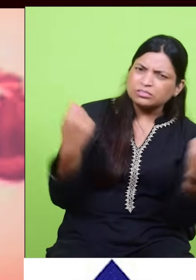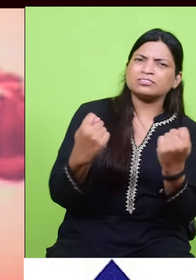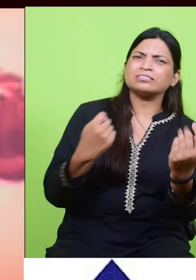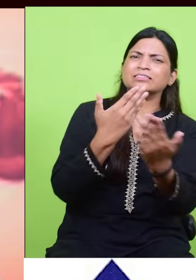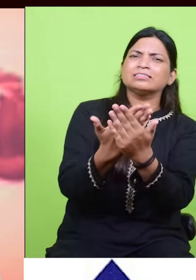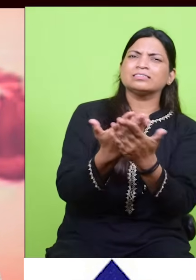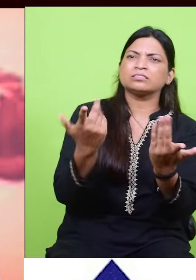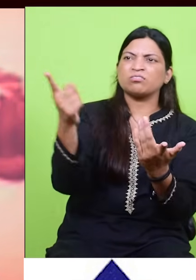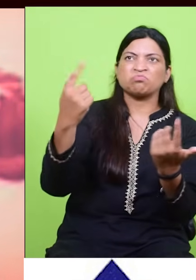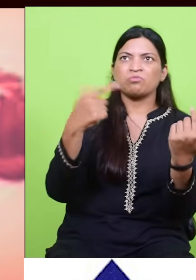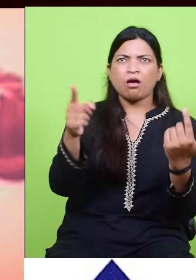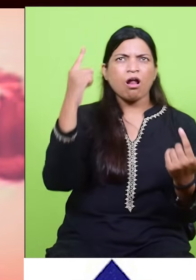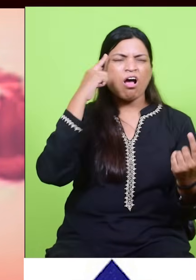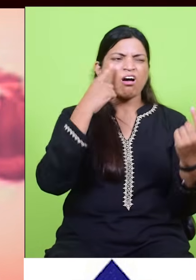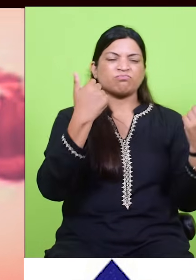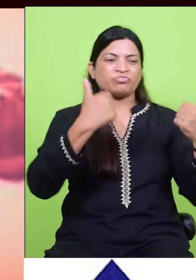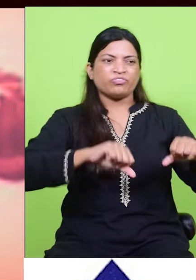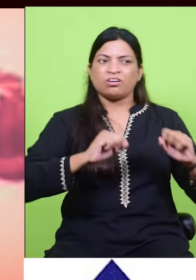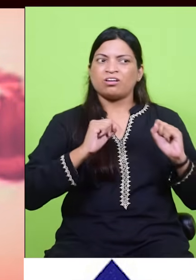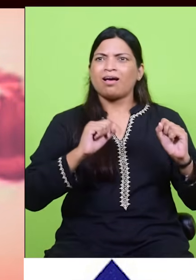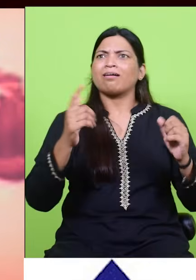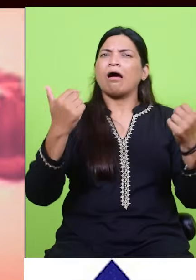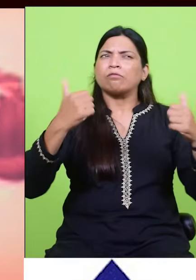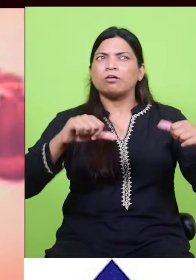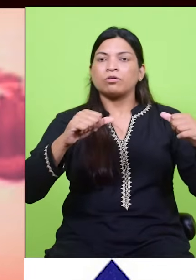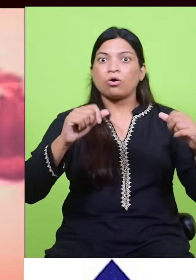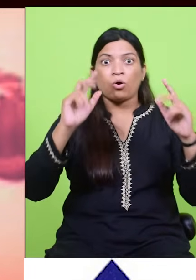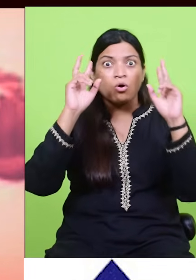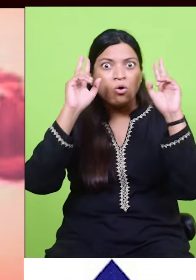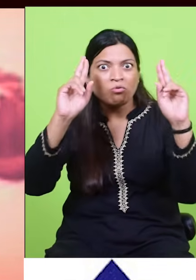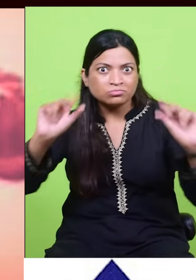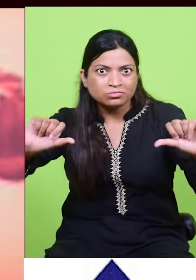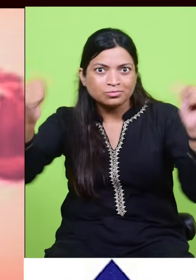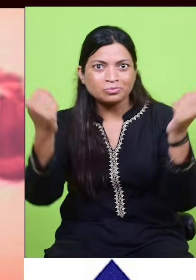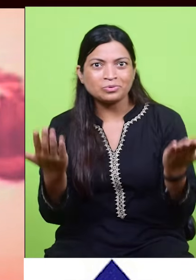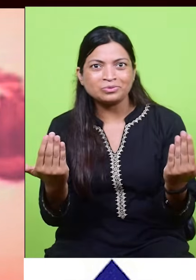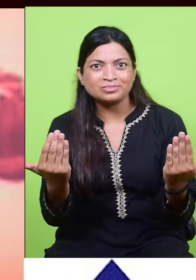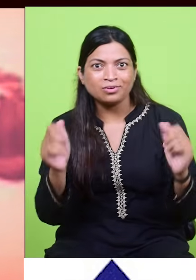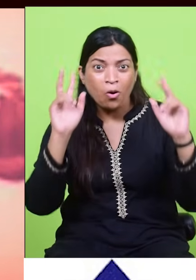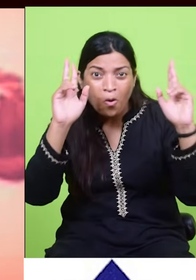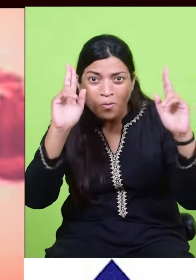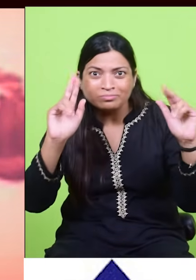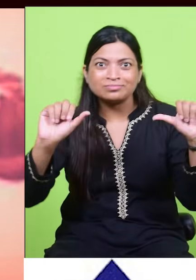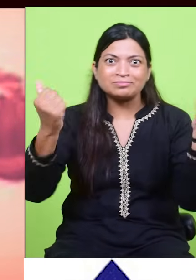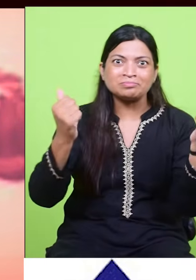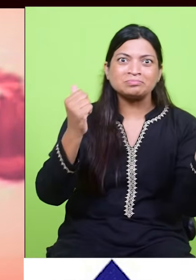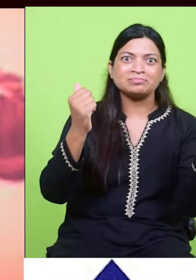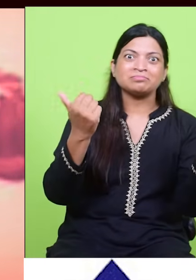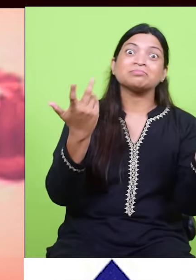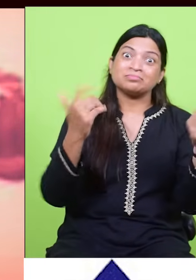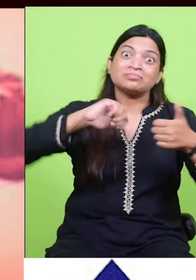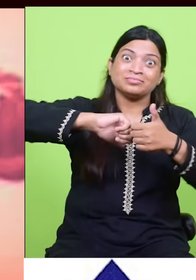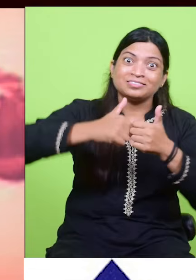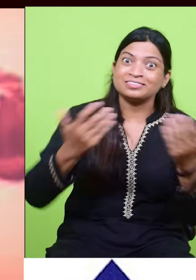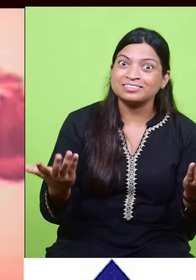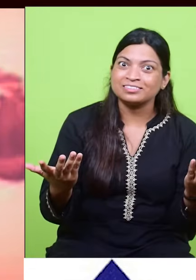हो सकती नहीं, लेकिन एक चीज़ हो भी तो सकती है, ये भी तो हम उसी के ऊपर फोकस करके डालते हैं। तो वो फॉर्म भी डाला।